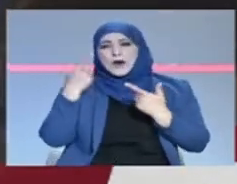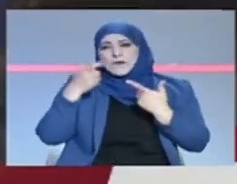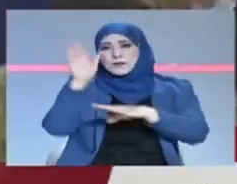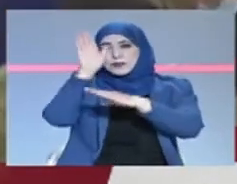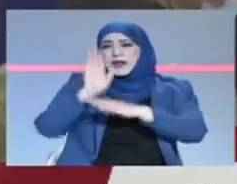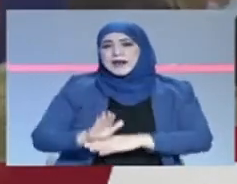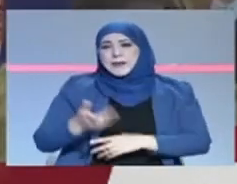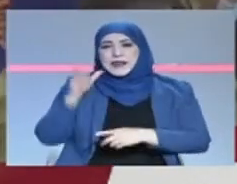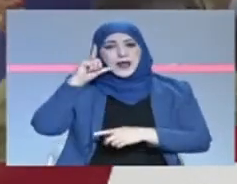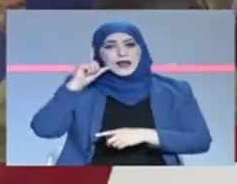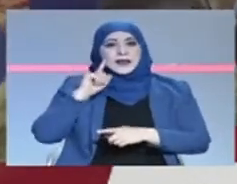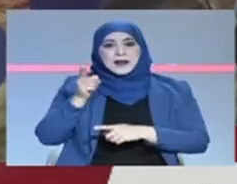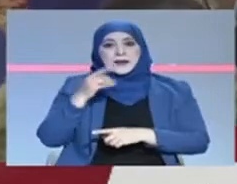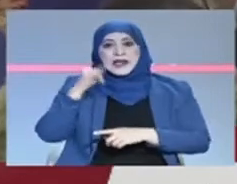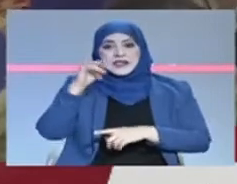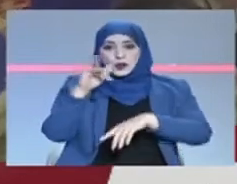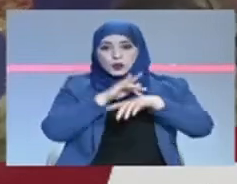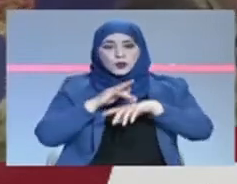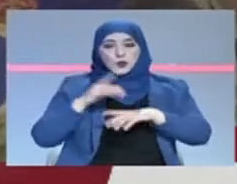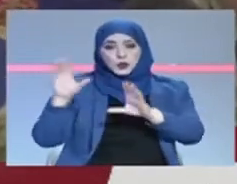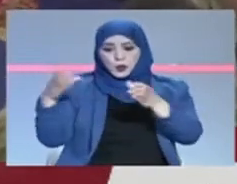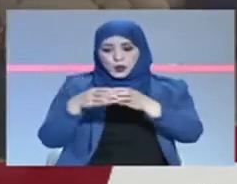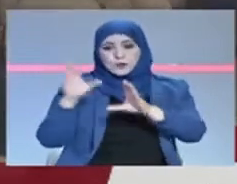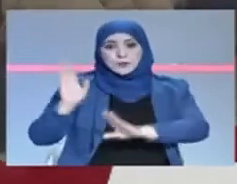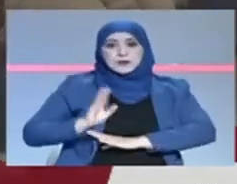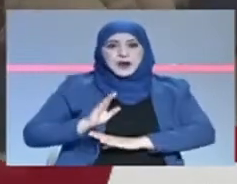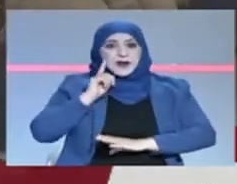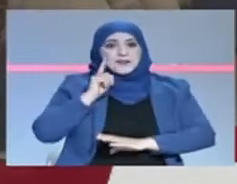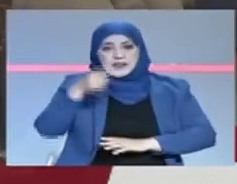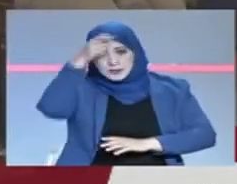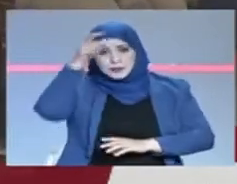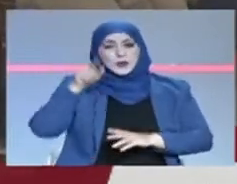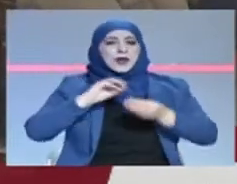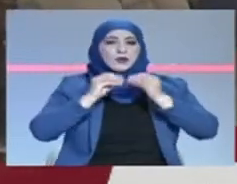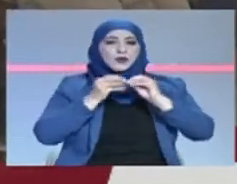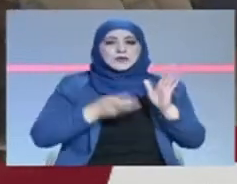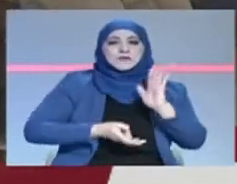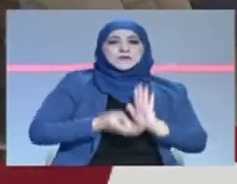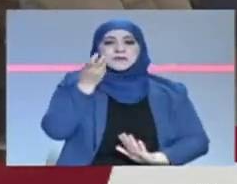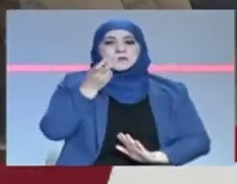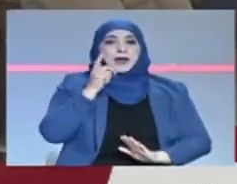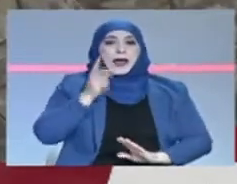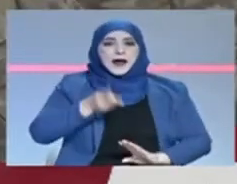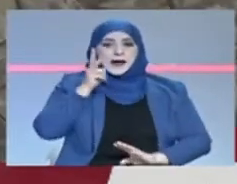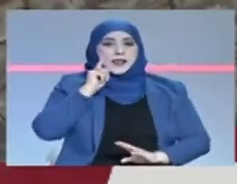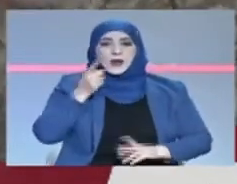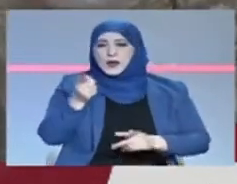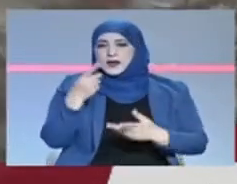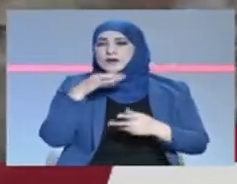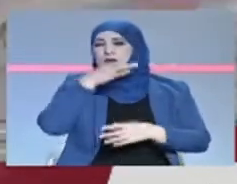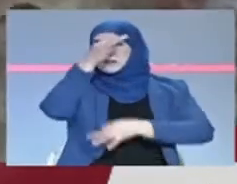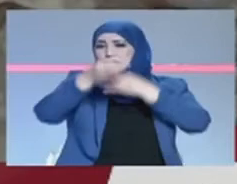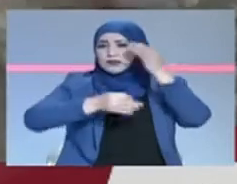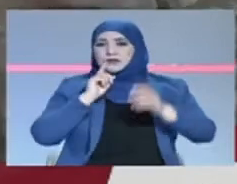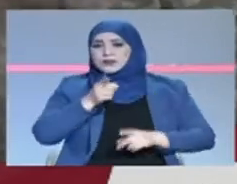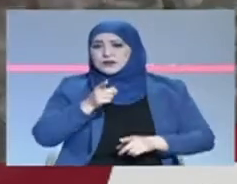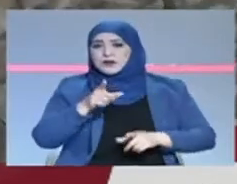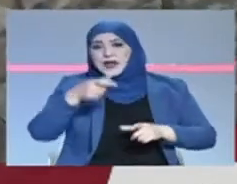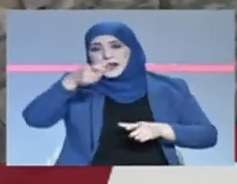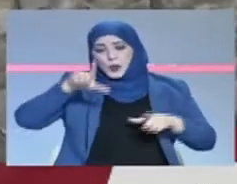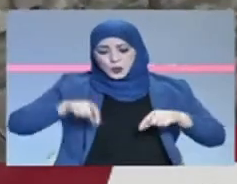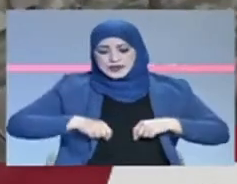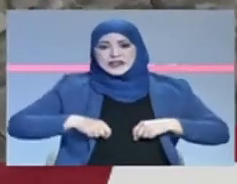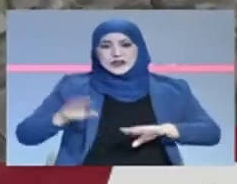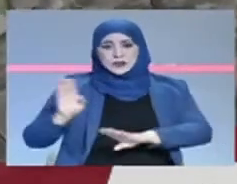ما حاولوا مهاجمة القوات التركية بالمنطقة. تأتي هذه التصريحات خلال زيارة وزير الدفاع التركي لطرابلس في